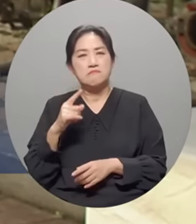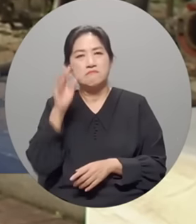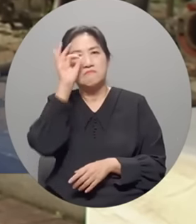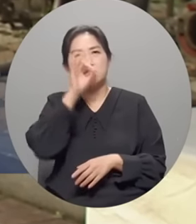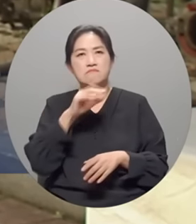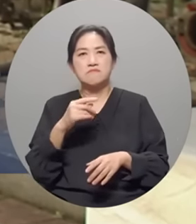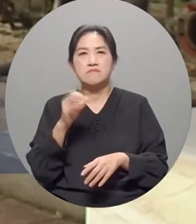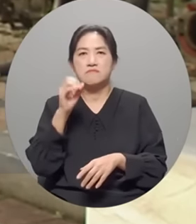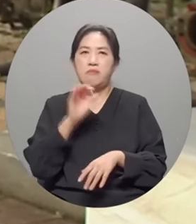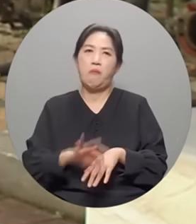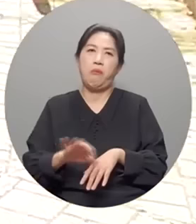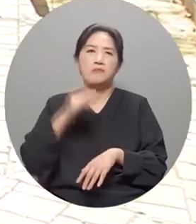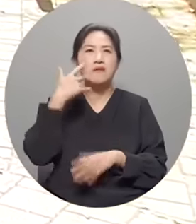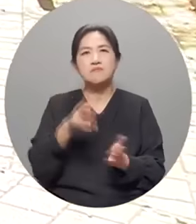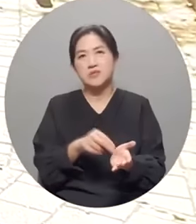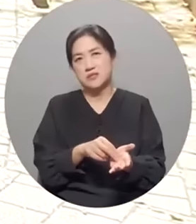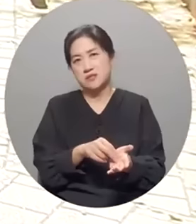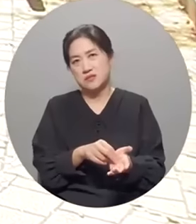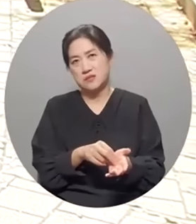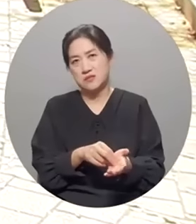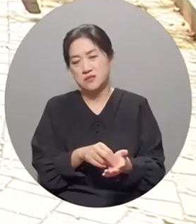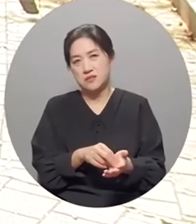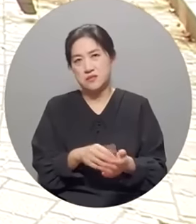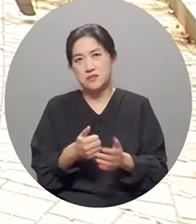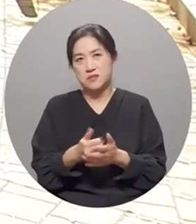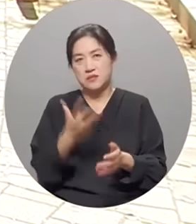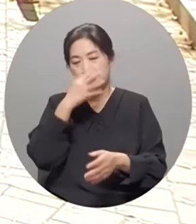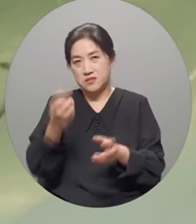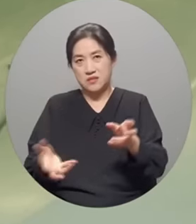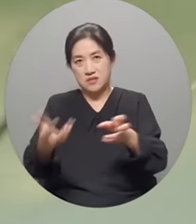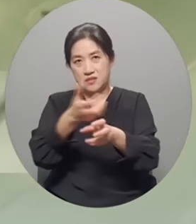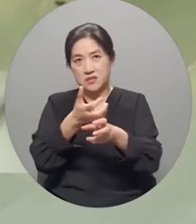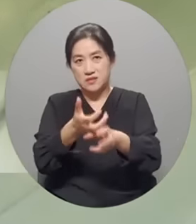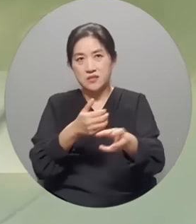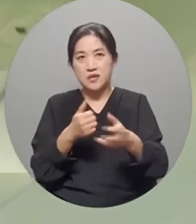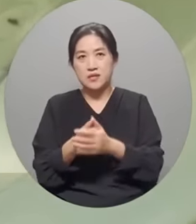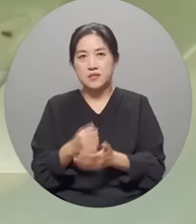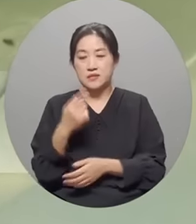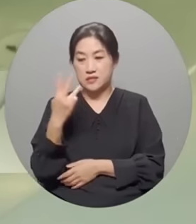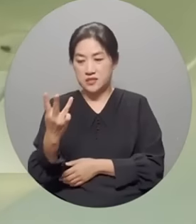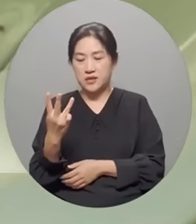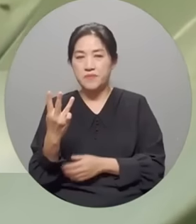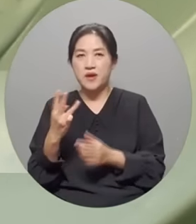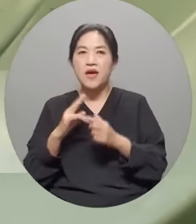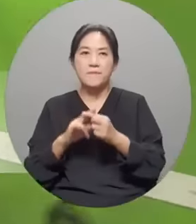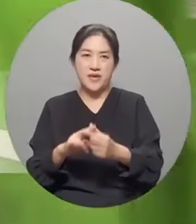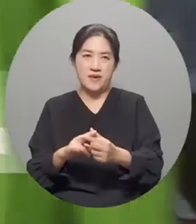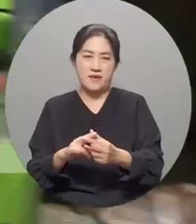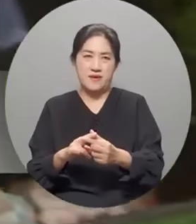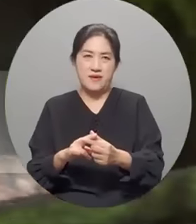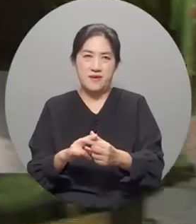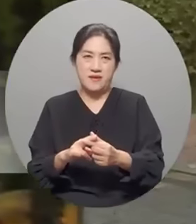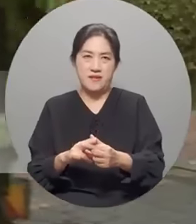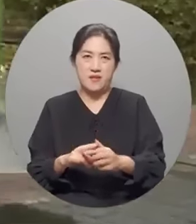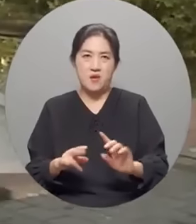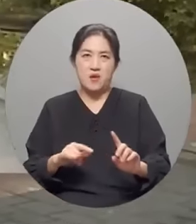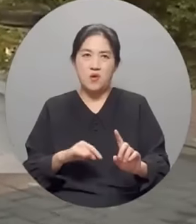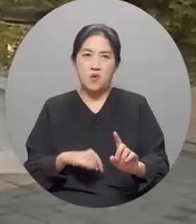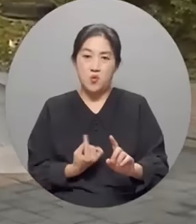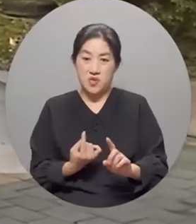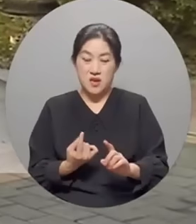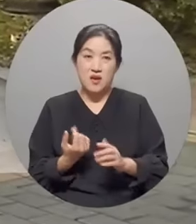안일하지 않았을까. 폐기물 관리법상 쓰레기 수거 차량은 세 명이 한 조로 움직여야 합니다. 한 명이 운전을 하면